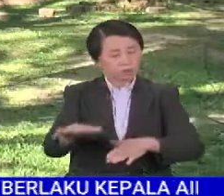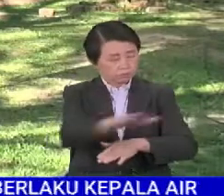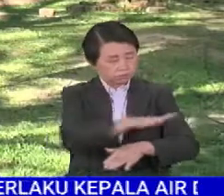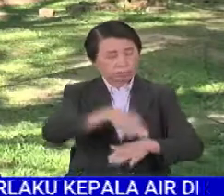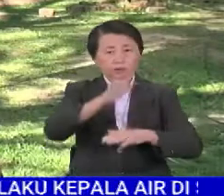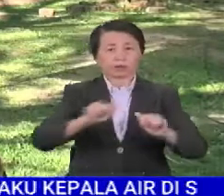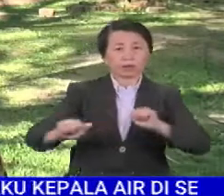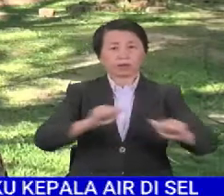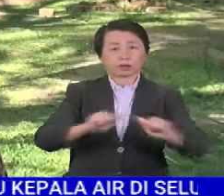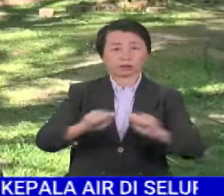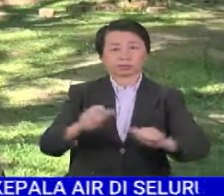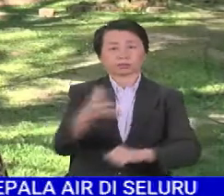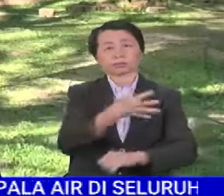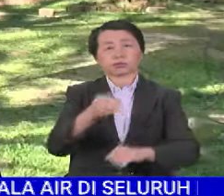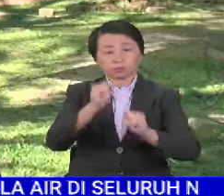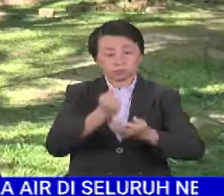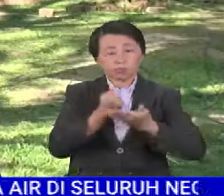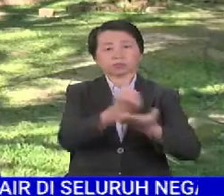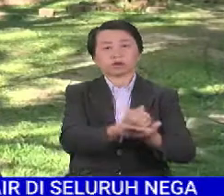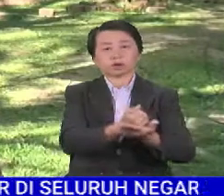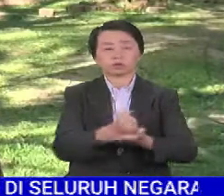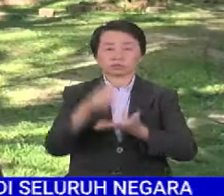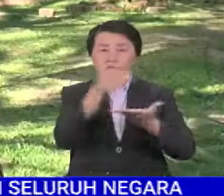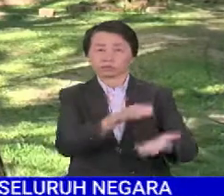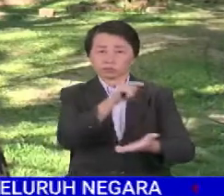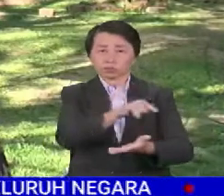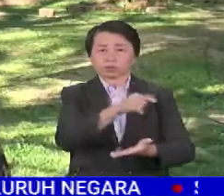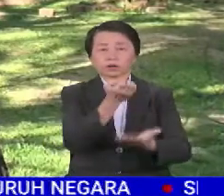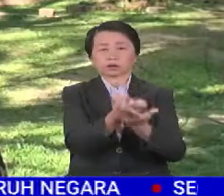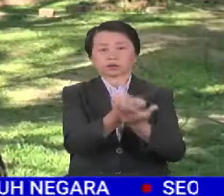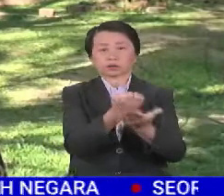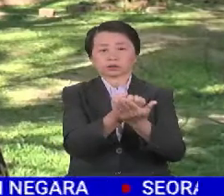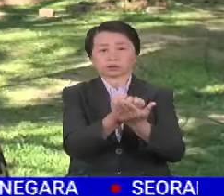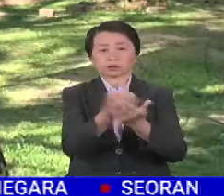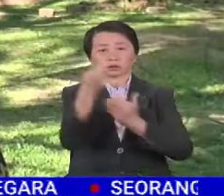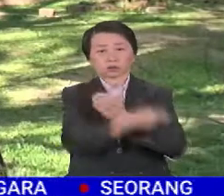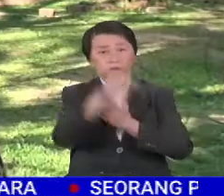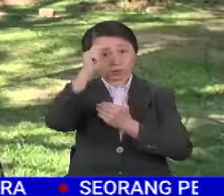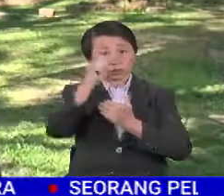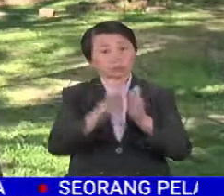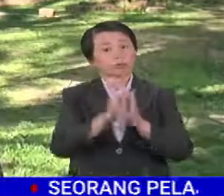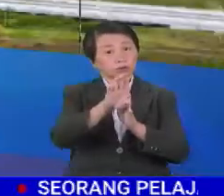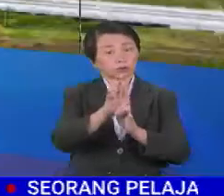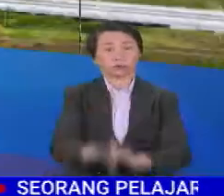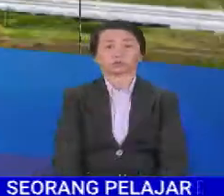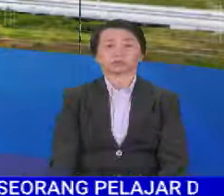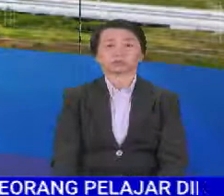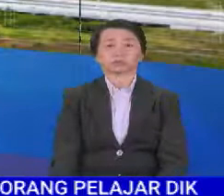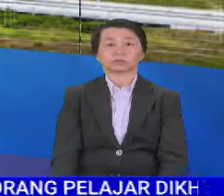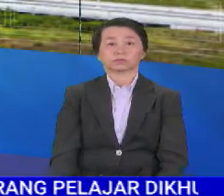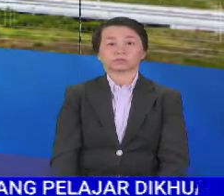aktif dan juga membantu menyumbang kepada ekonomi Negeri tergantung usaha khususnya